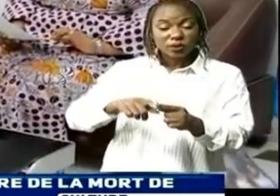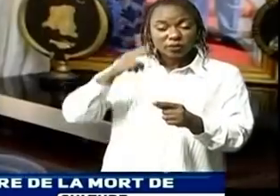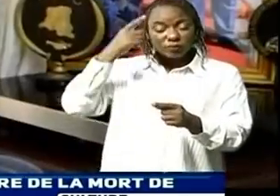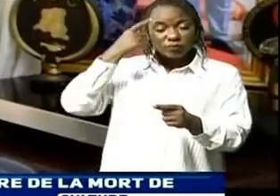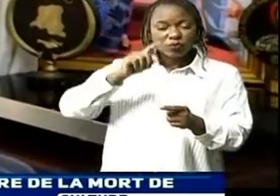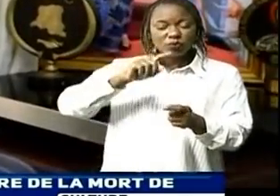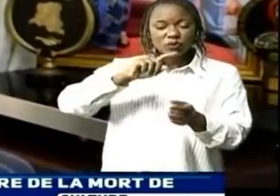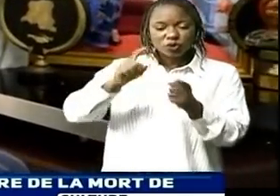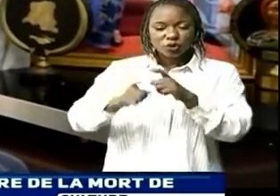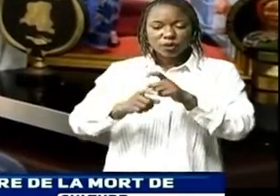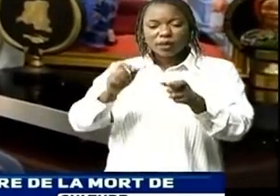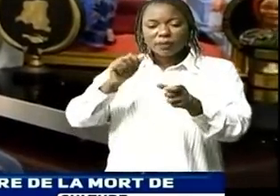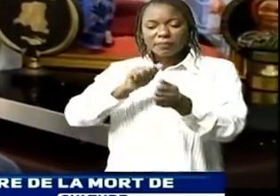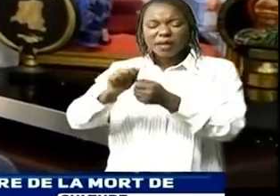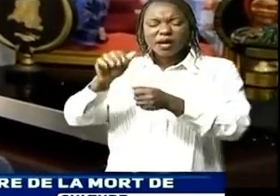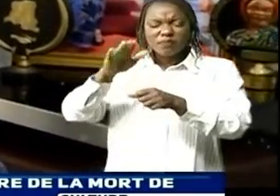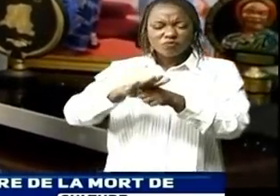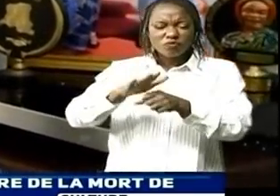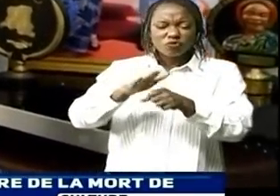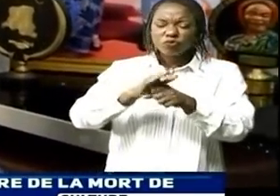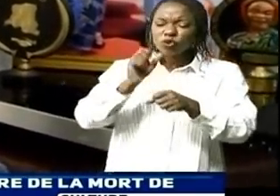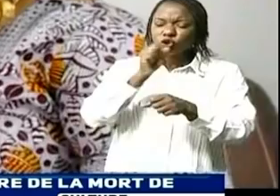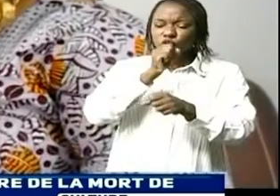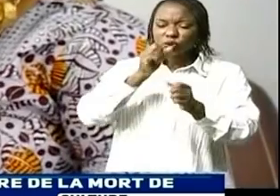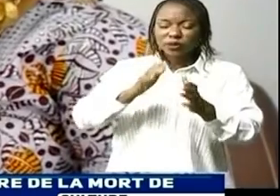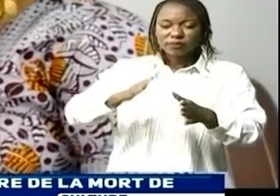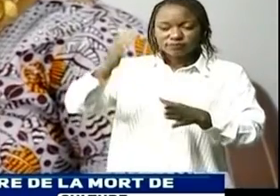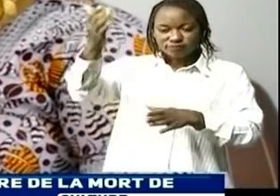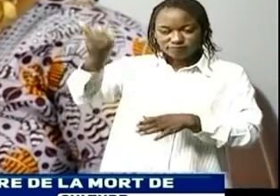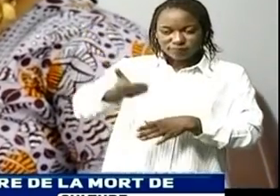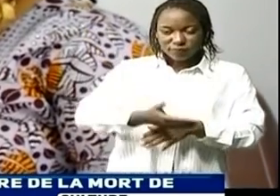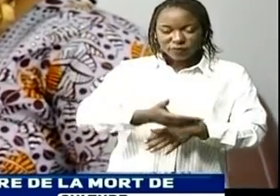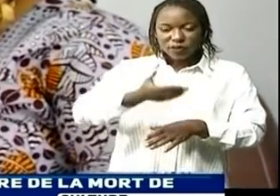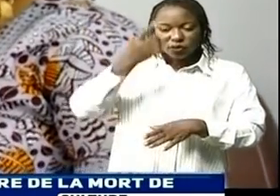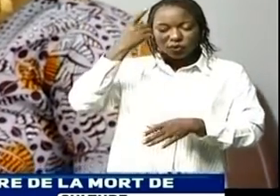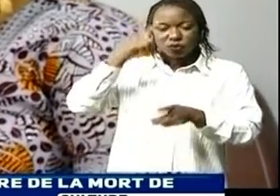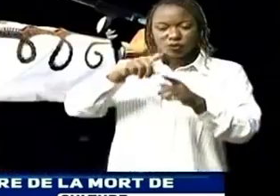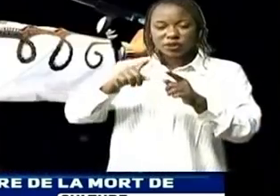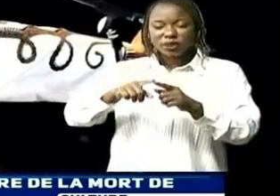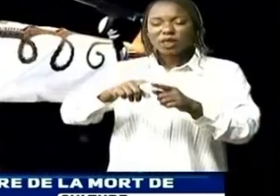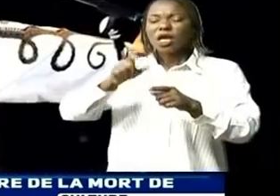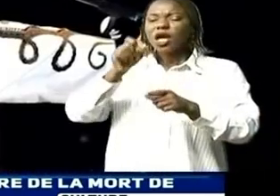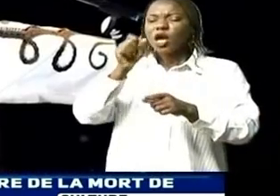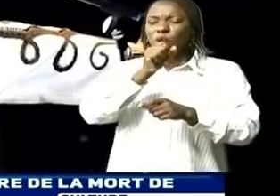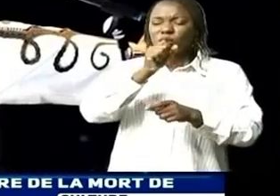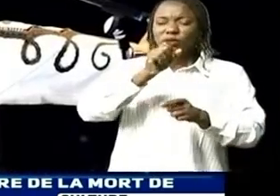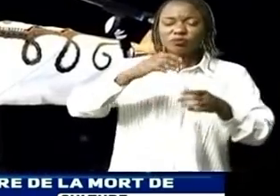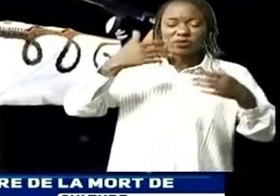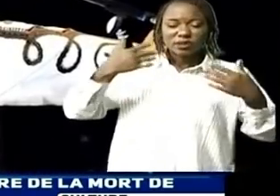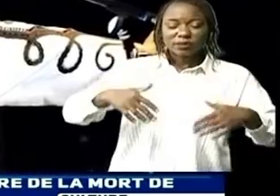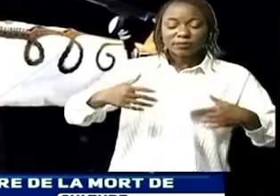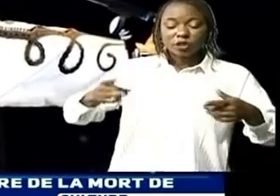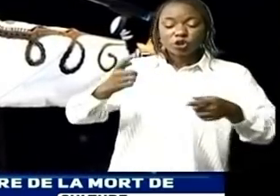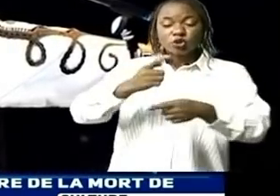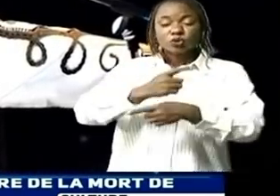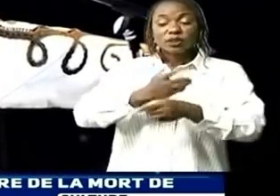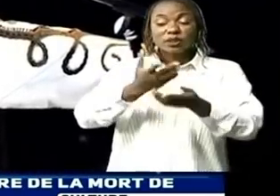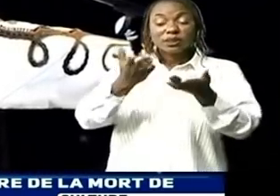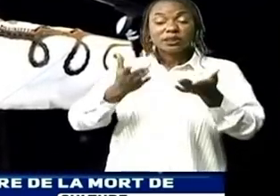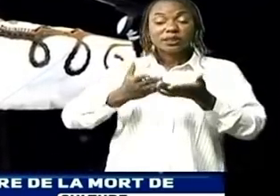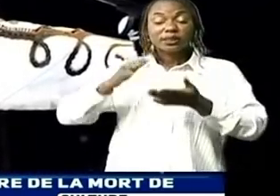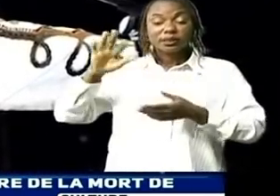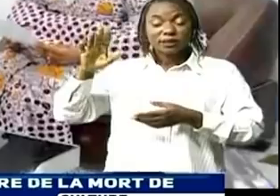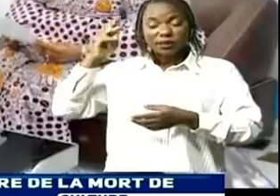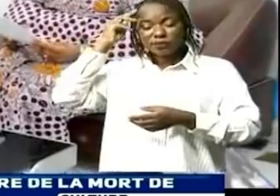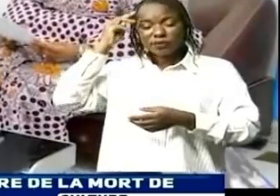interprété par plusieurs artistes qui seront invités à un concert commémoratif. Pour célébrer cette journée à Kinshasa, la ministre